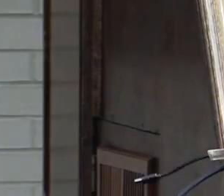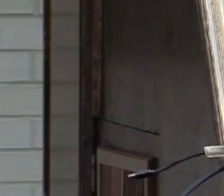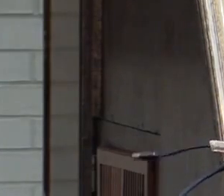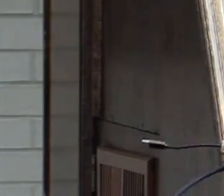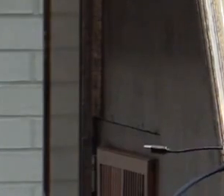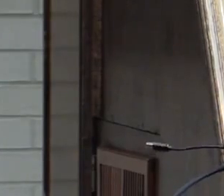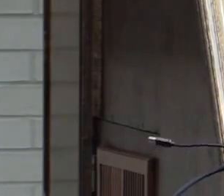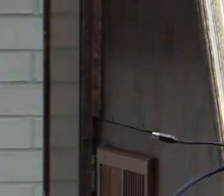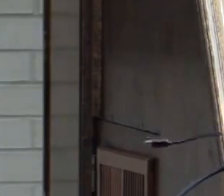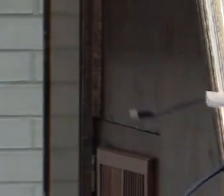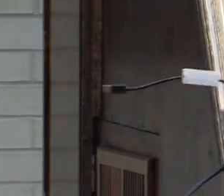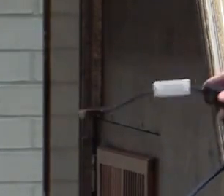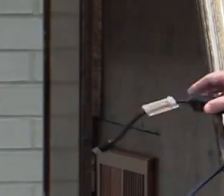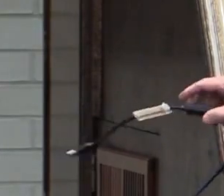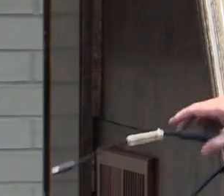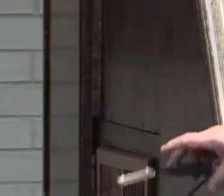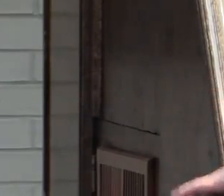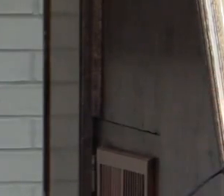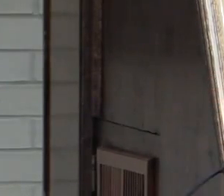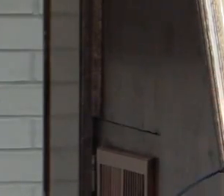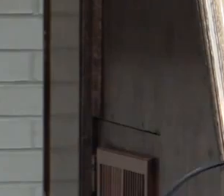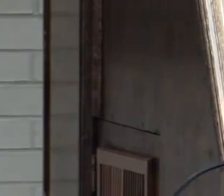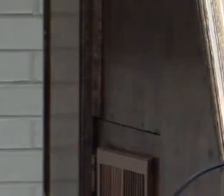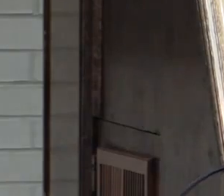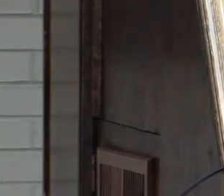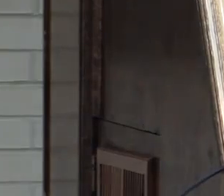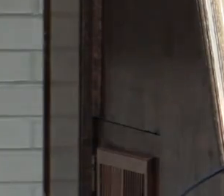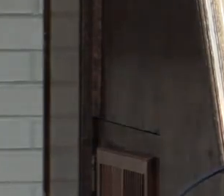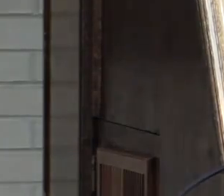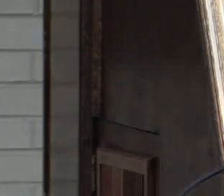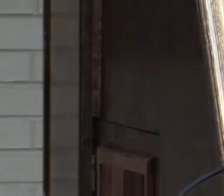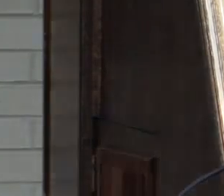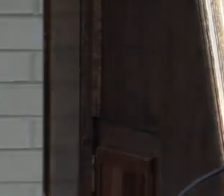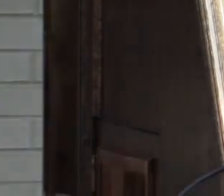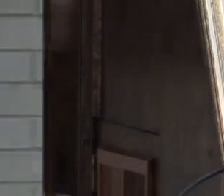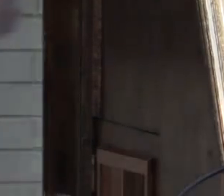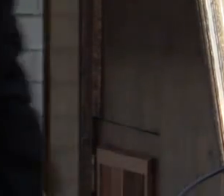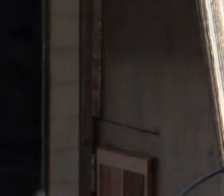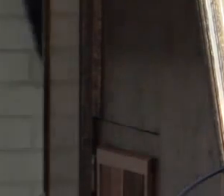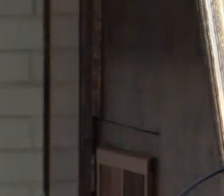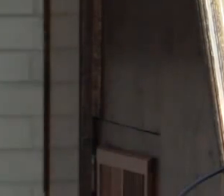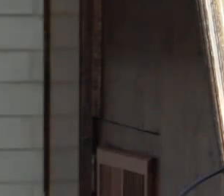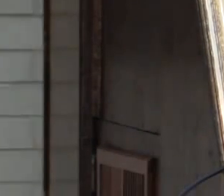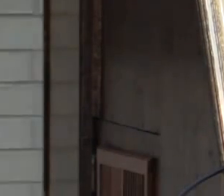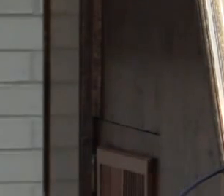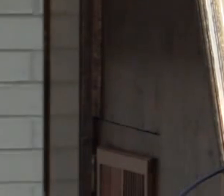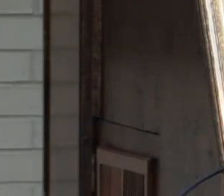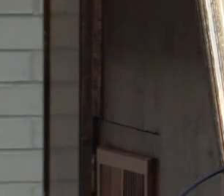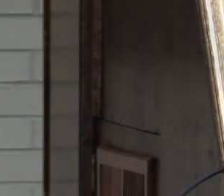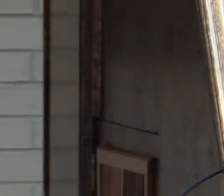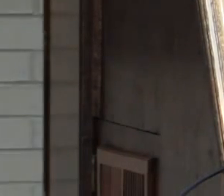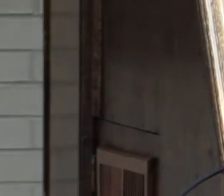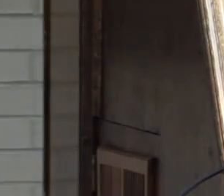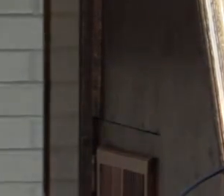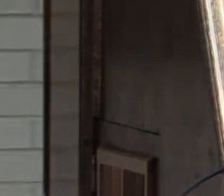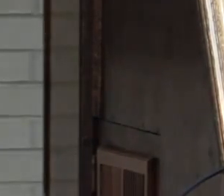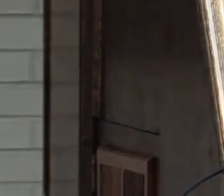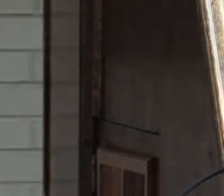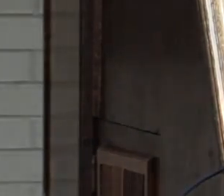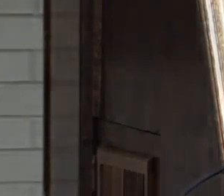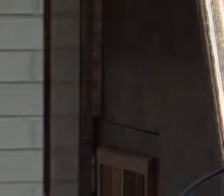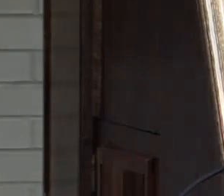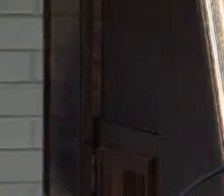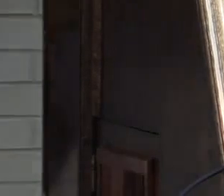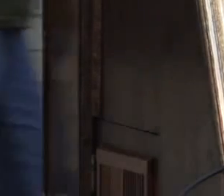ما قضيت اللهم اقسم لنا من خشيتك ما تحول به بيننا وبين معصيتك ومن طاعتك ما تبلغنا به